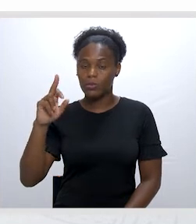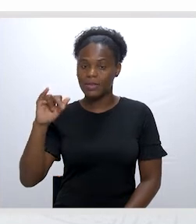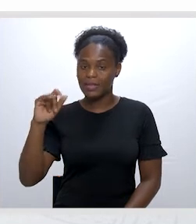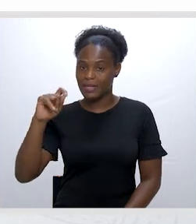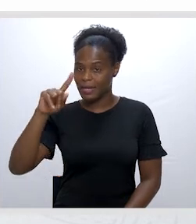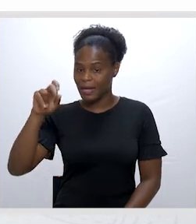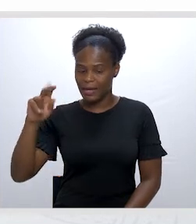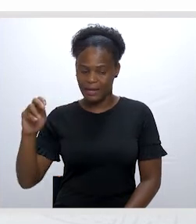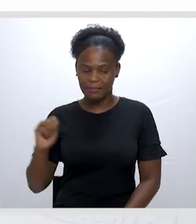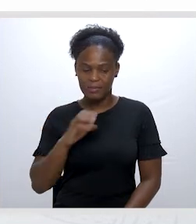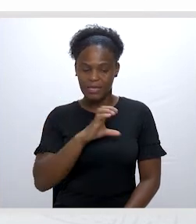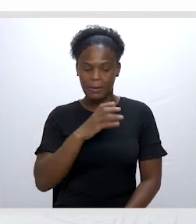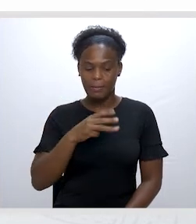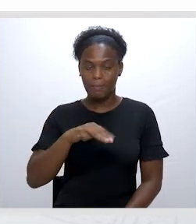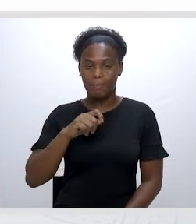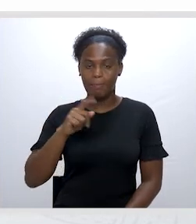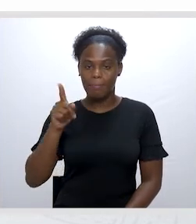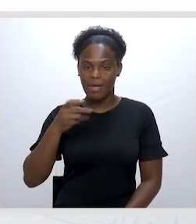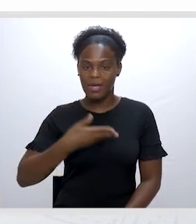C, médecin,